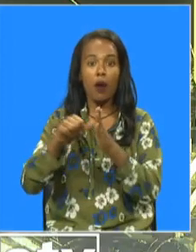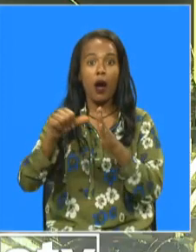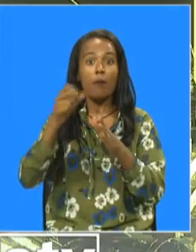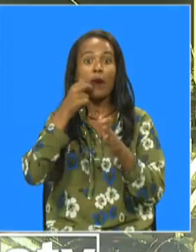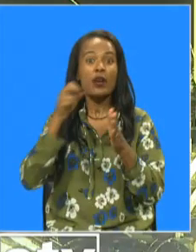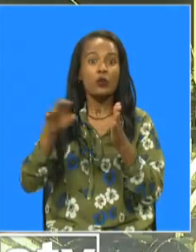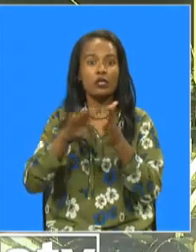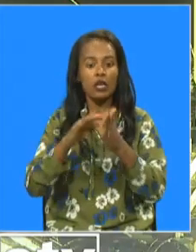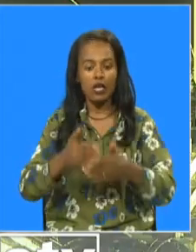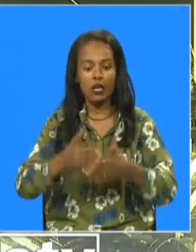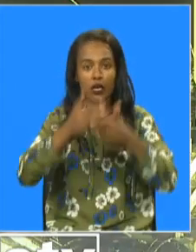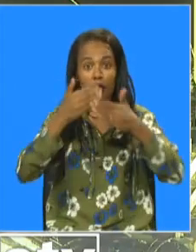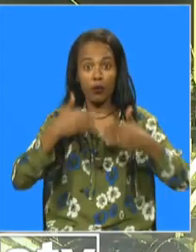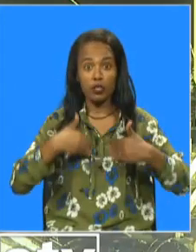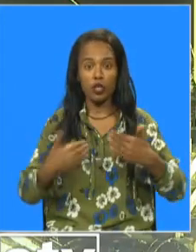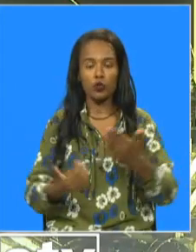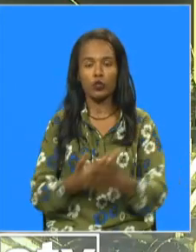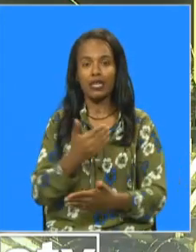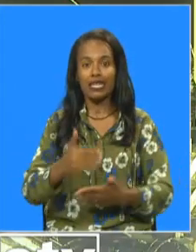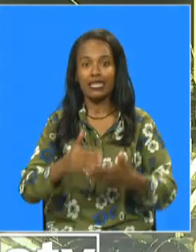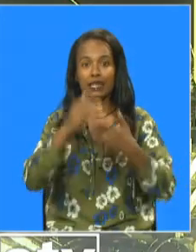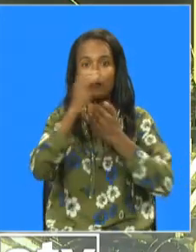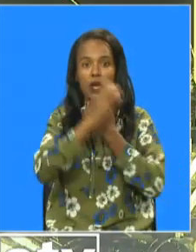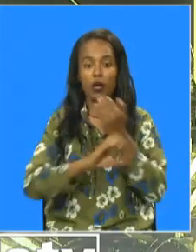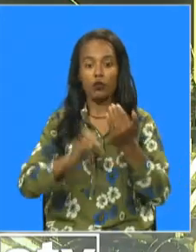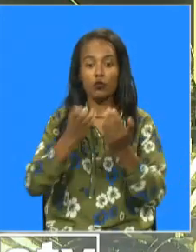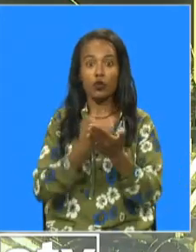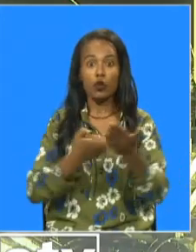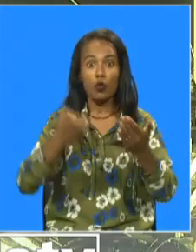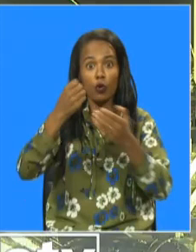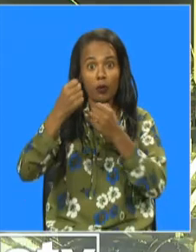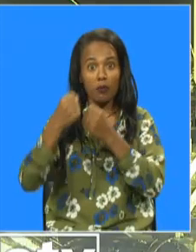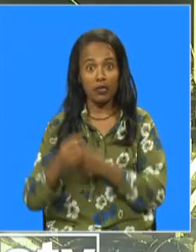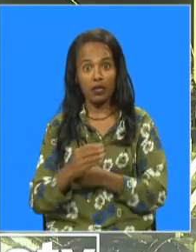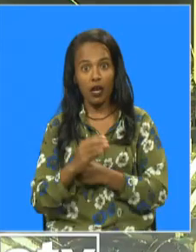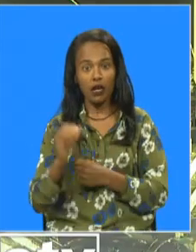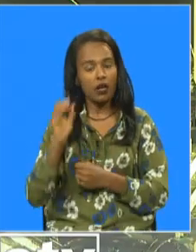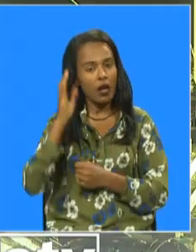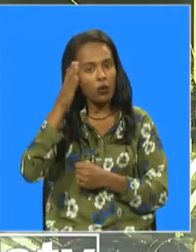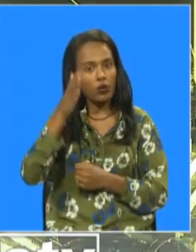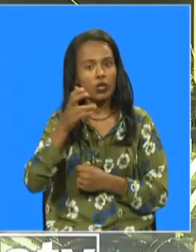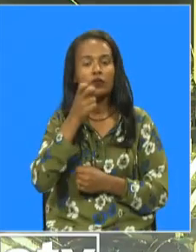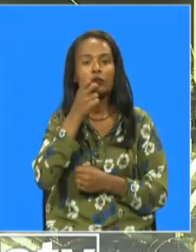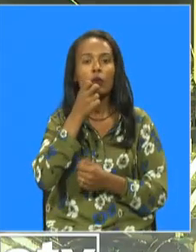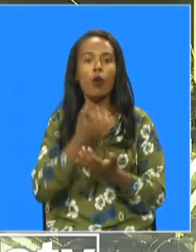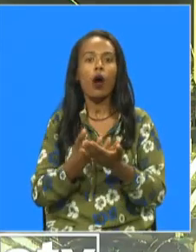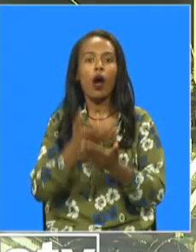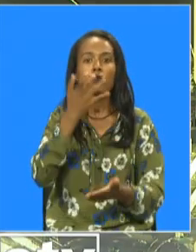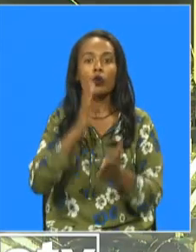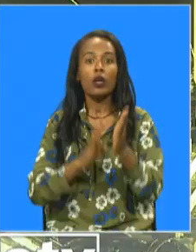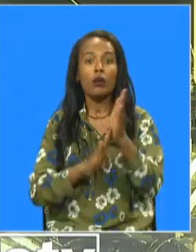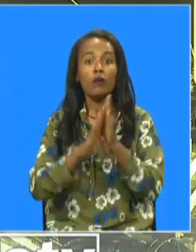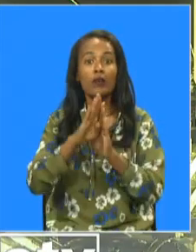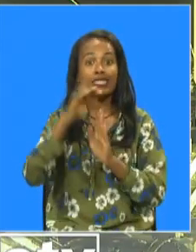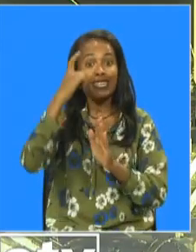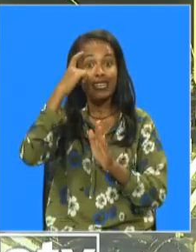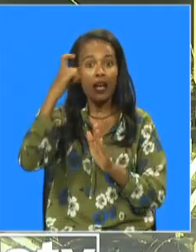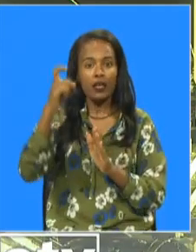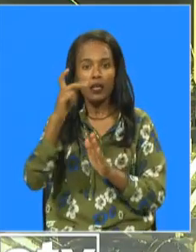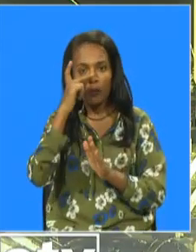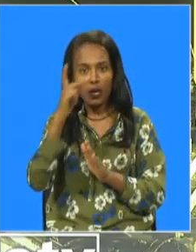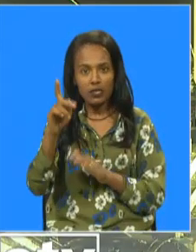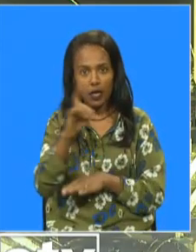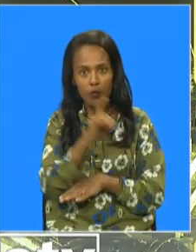ወንዝ ላይ የገነባች ያለችው የውዳሴ ግድብ የሀገሪቱን ኢኮኖሚ መጠናከርና ለወደፊት በውሃ ሀብቷ የመበልጸግ ርዕይ የሚያሳይ